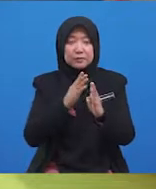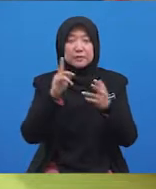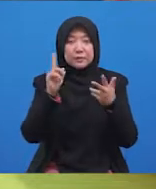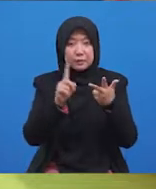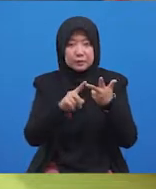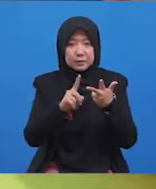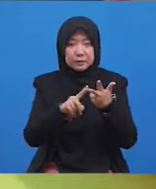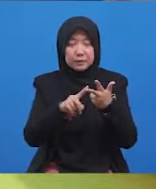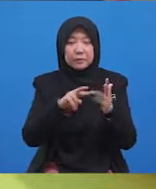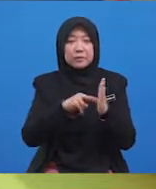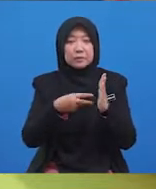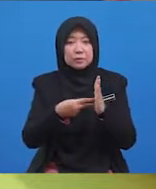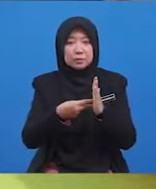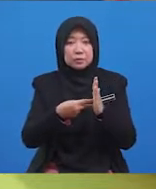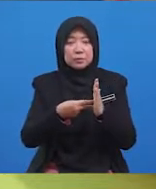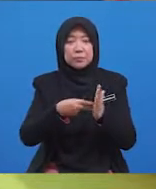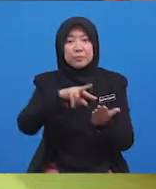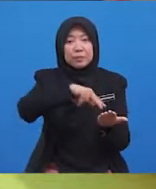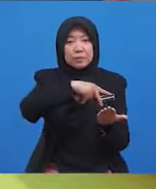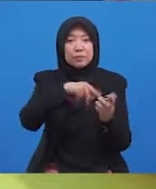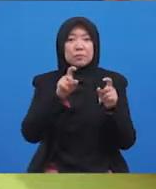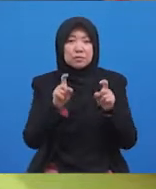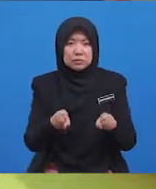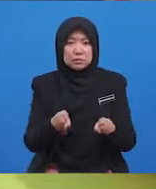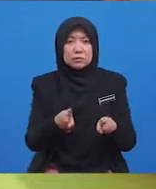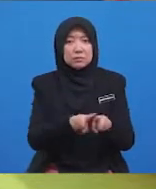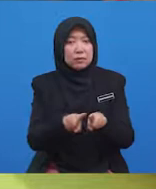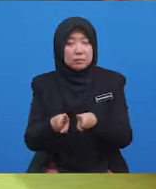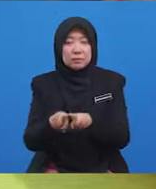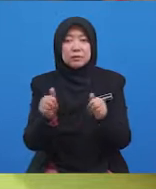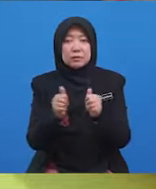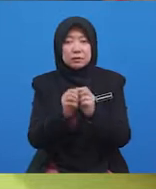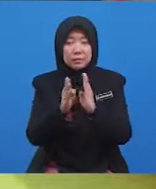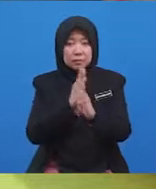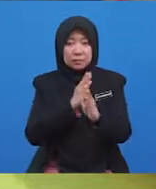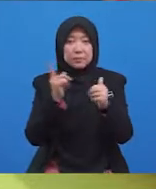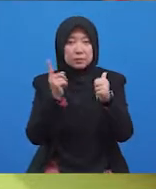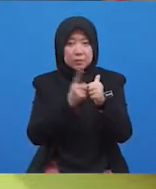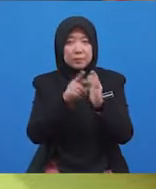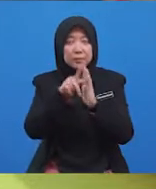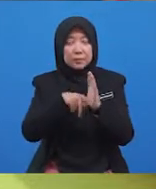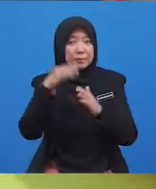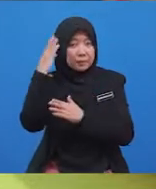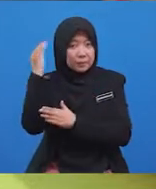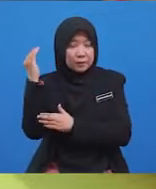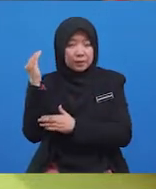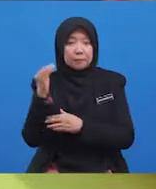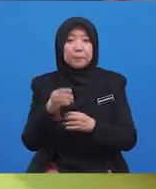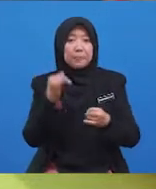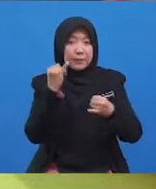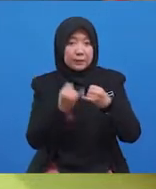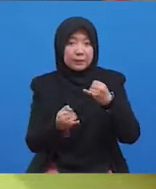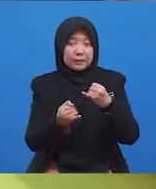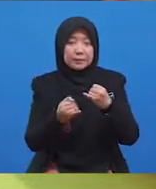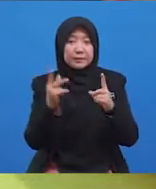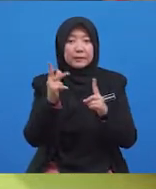menerangkan maksud pantun perlulah sama dengan baris pertama pembayang. Manakala rima akhir baris keempat maksud